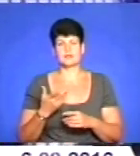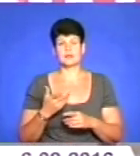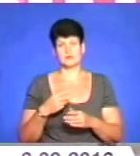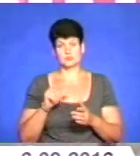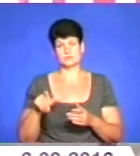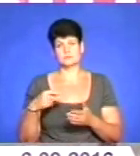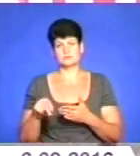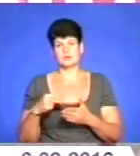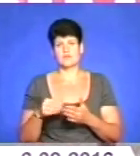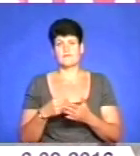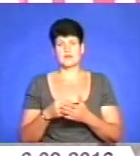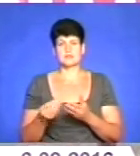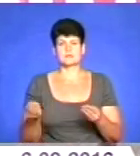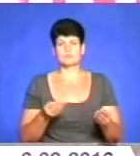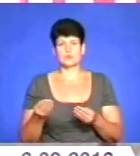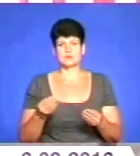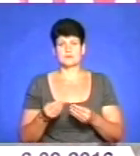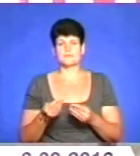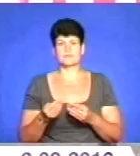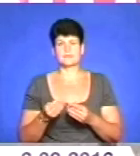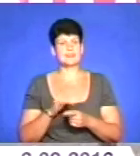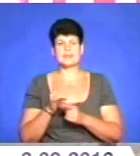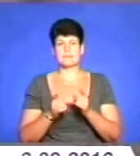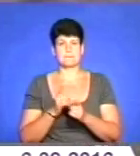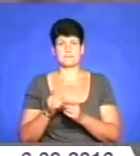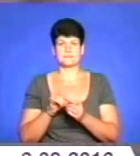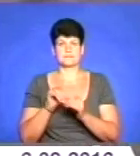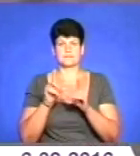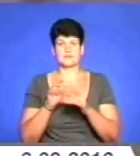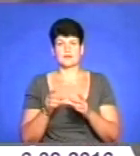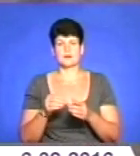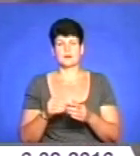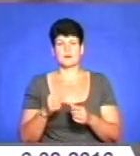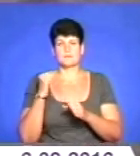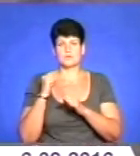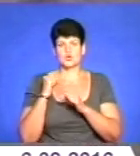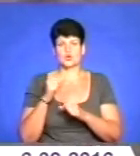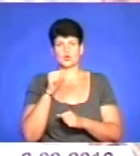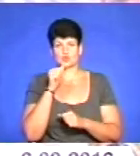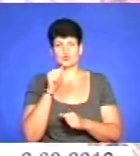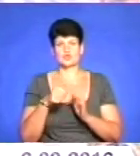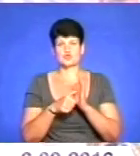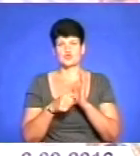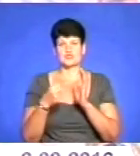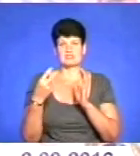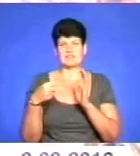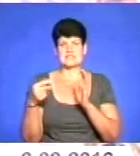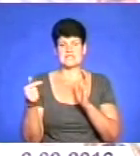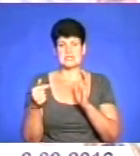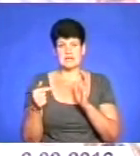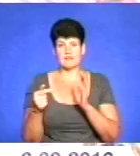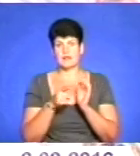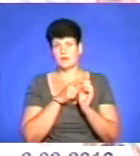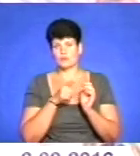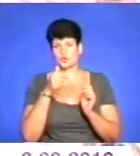скаржаться. Вартість борошна за останніх кілька місяців майже не змінилась. Мішок цукру ж коштує 620 гривень. Однак не виключено, що